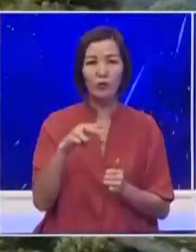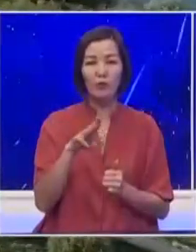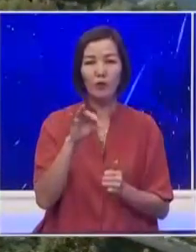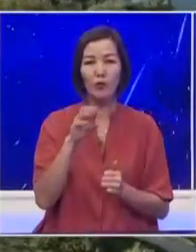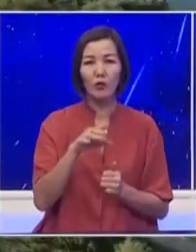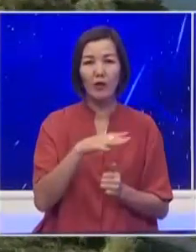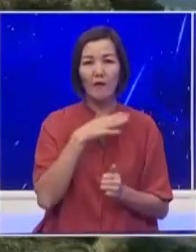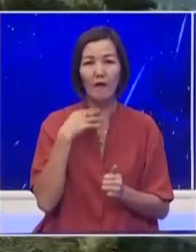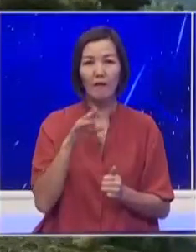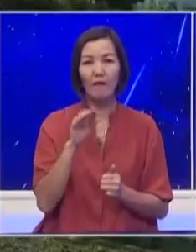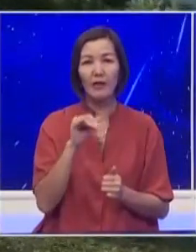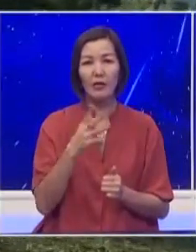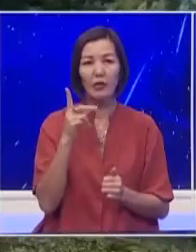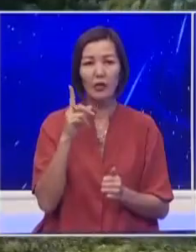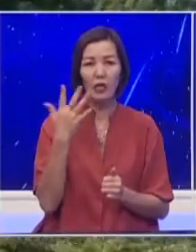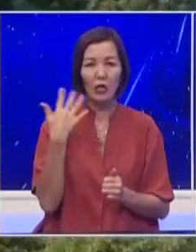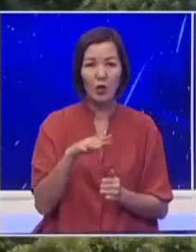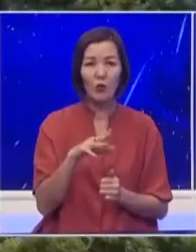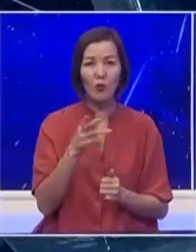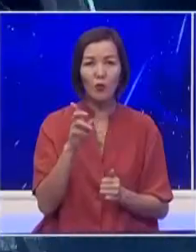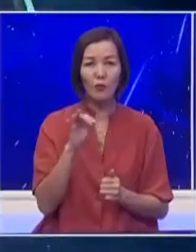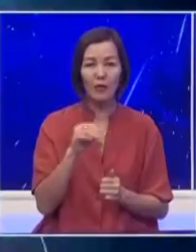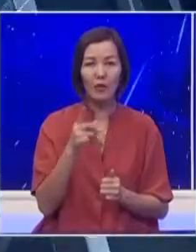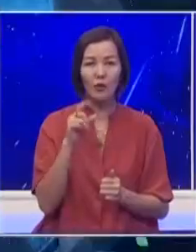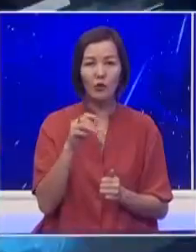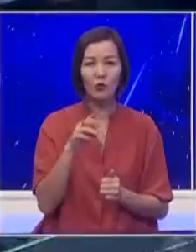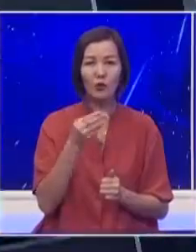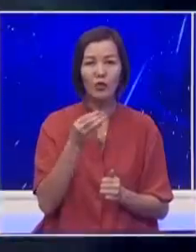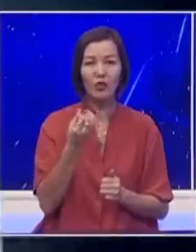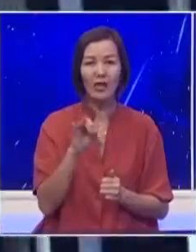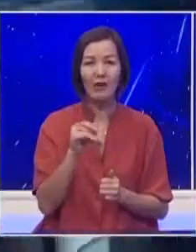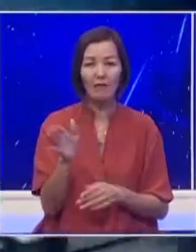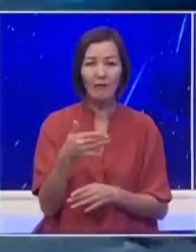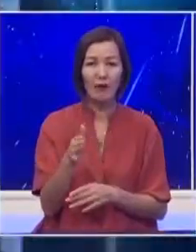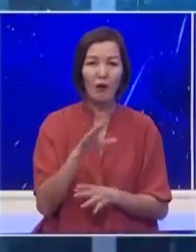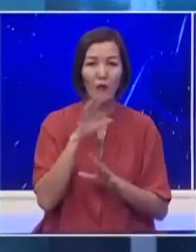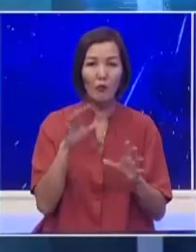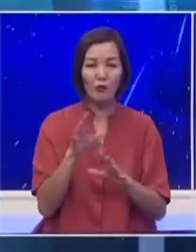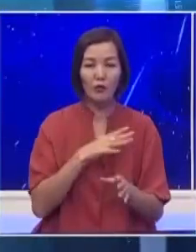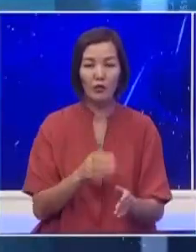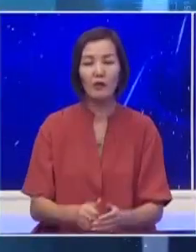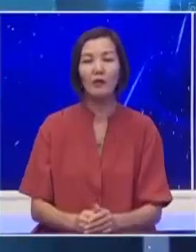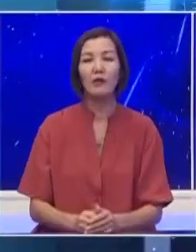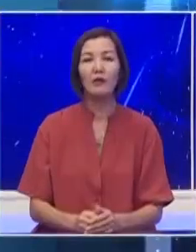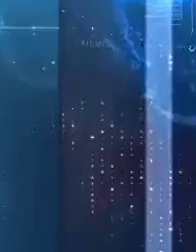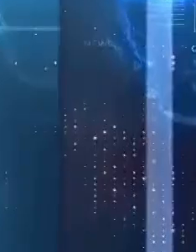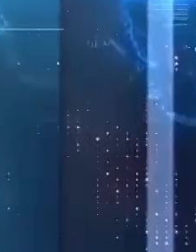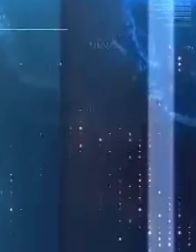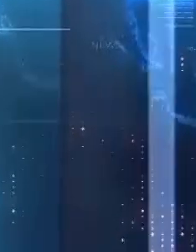50 тонна бекіре, 100 тонна жайын өсіреді. Мирет Қадырбайқызы, Айдос Қалиев, Жетісу телеарнасы.